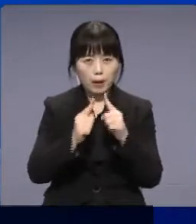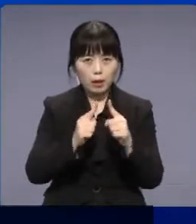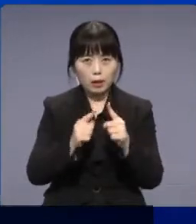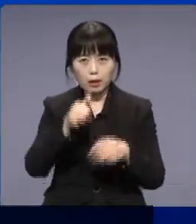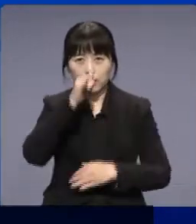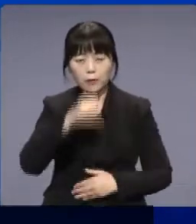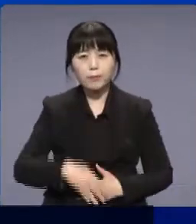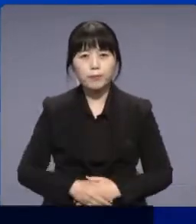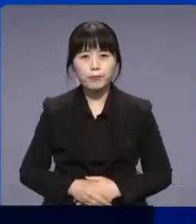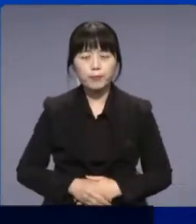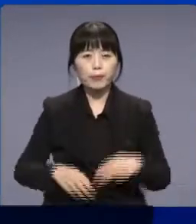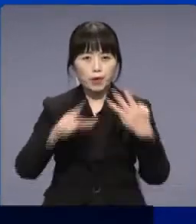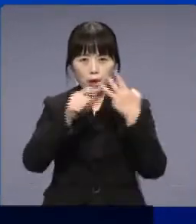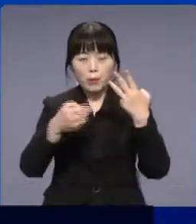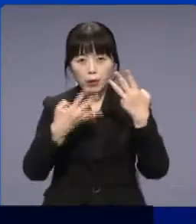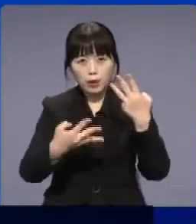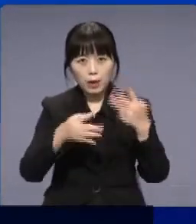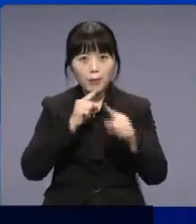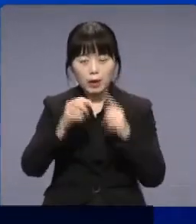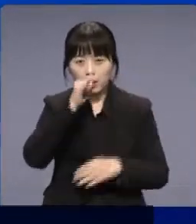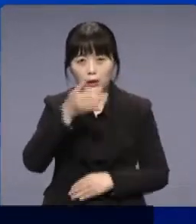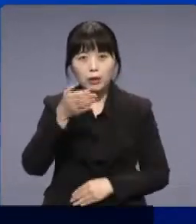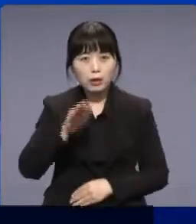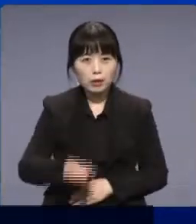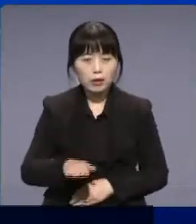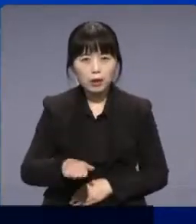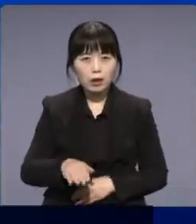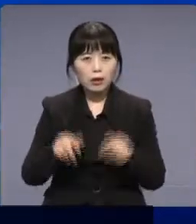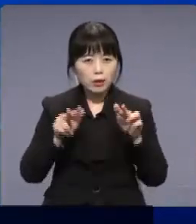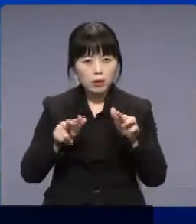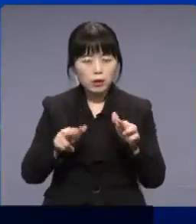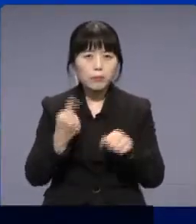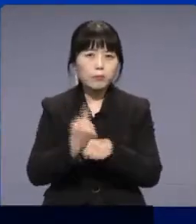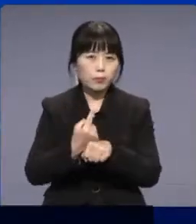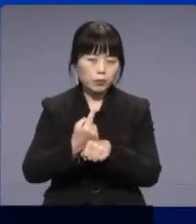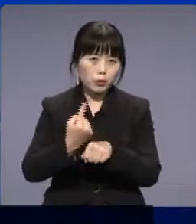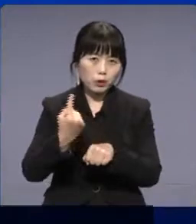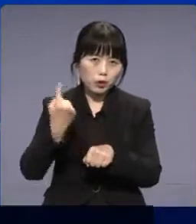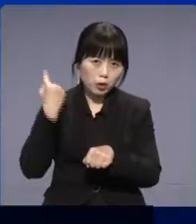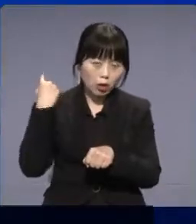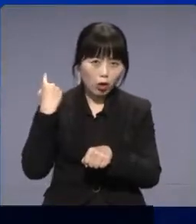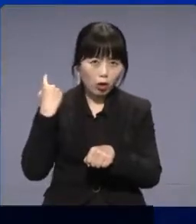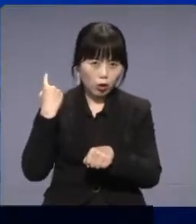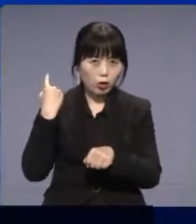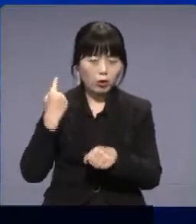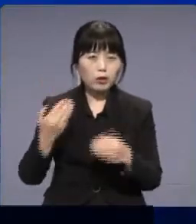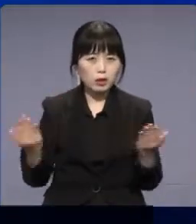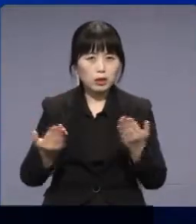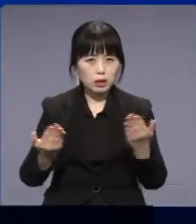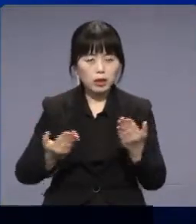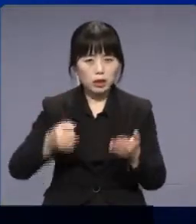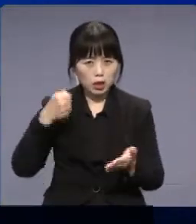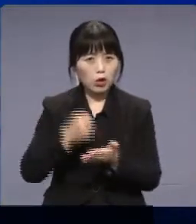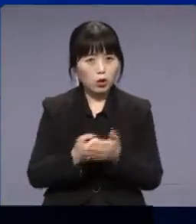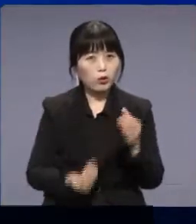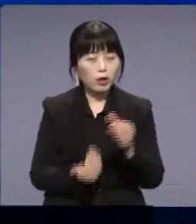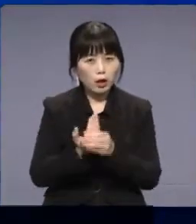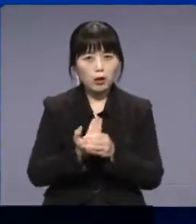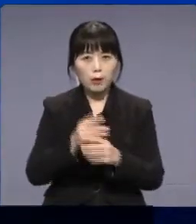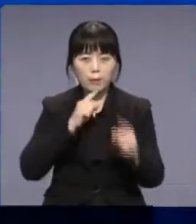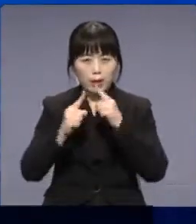주셨습니다. 3월 4일이라고 말씀하셨으니까 지금 한 1년 전쯤의 일이 가장 결정적 사건이었다.